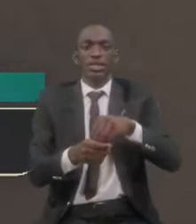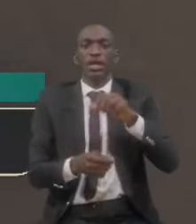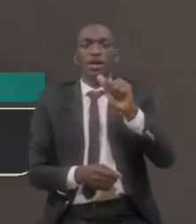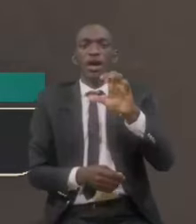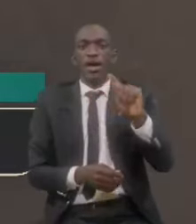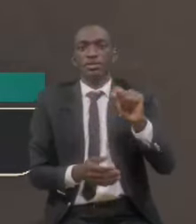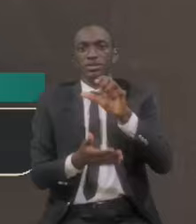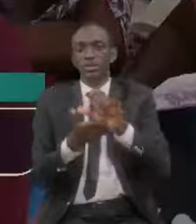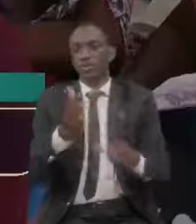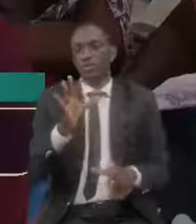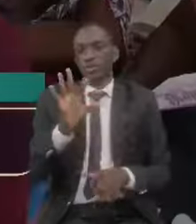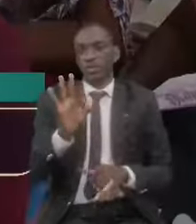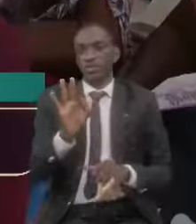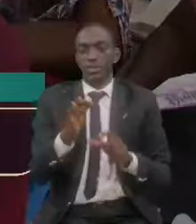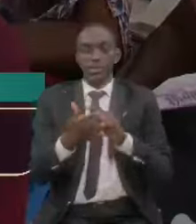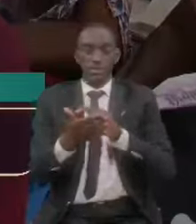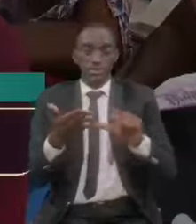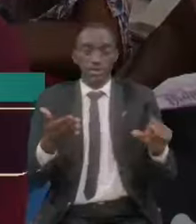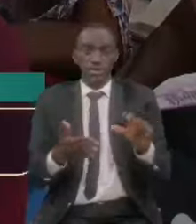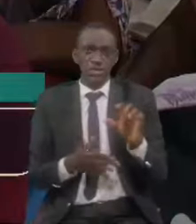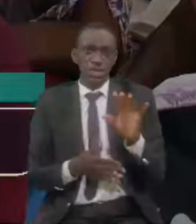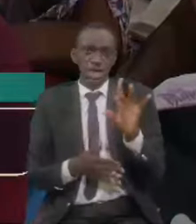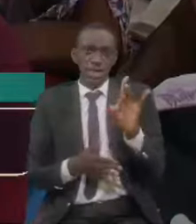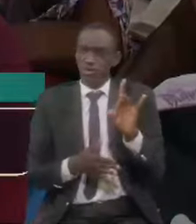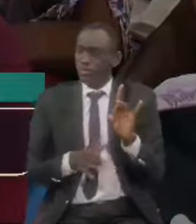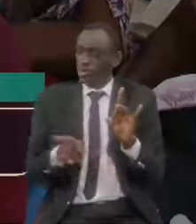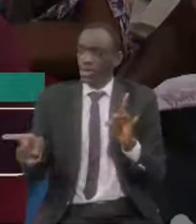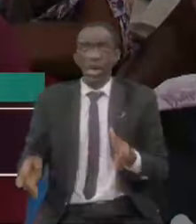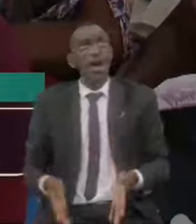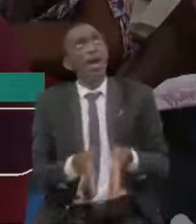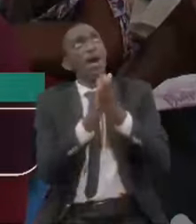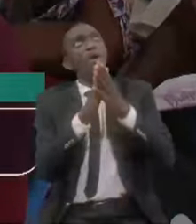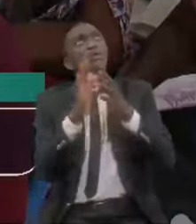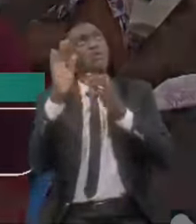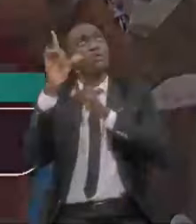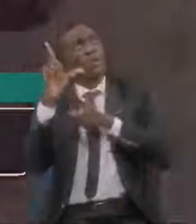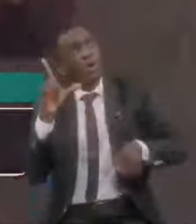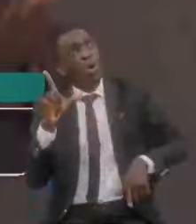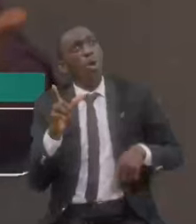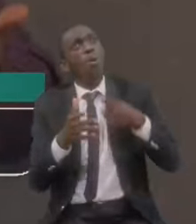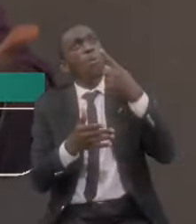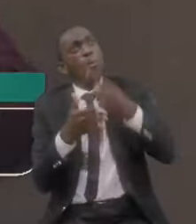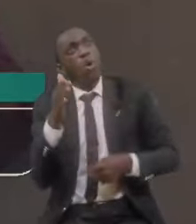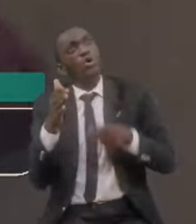Seigneur, il a dit: Seigneur, que veux-tu que je fasse?